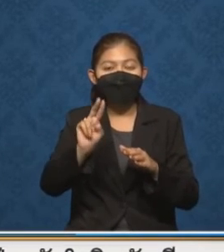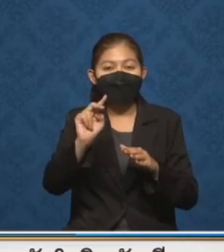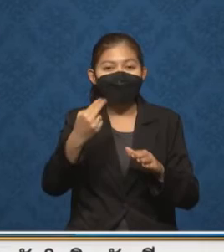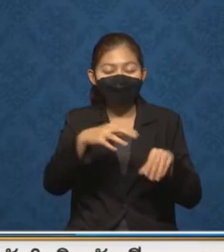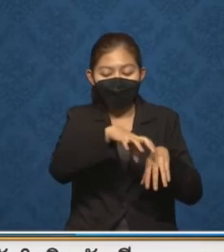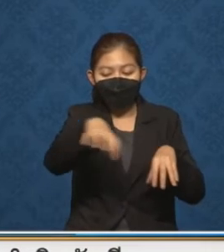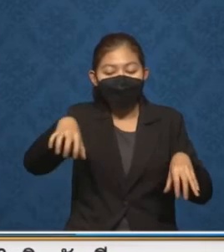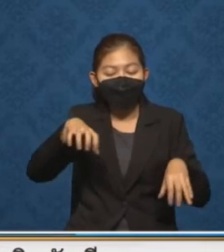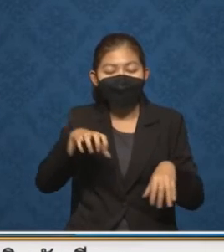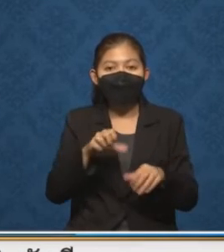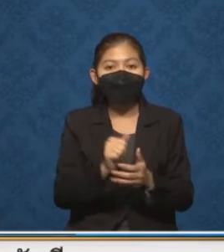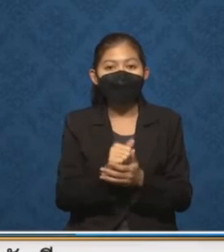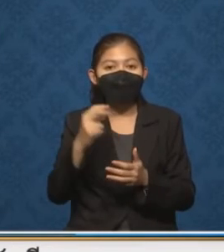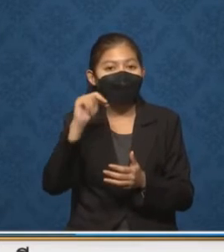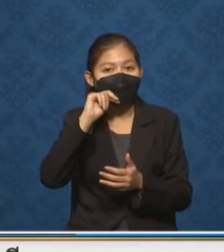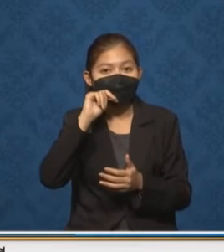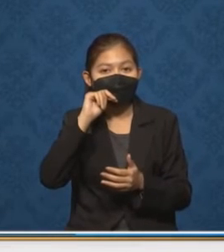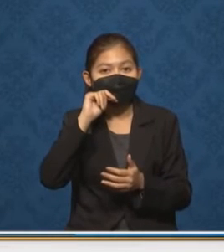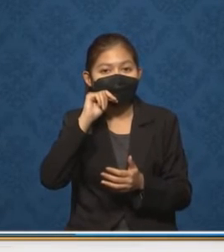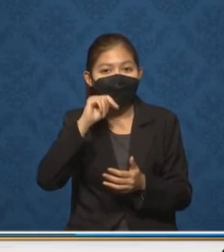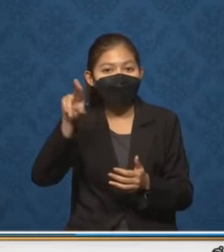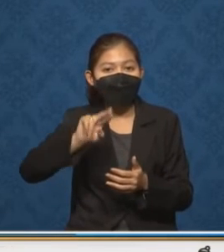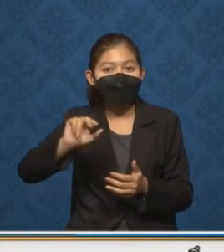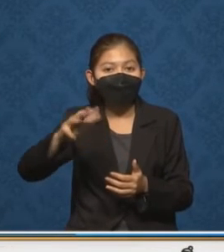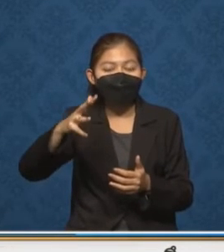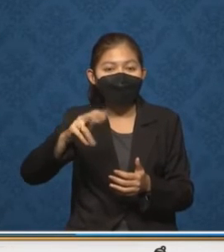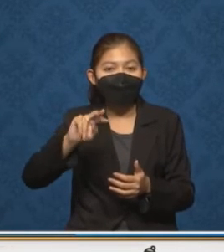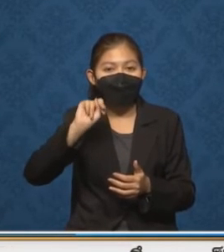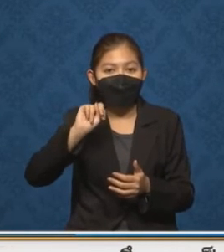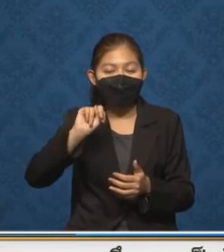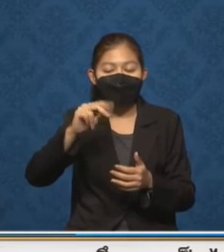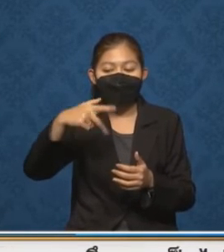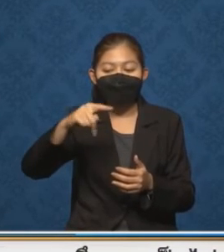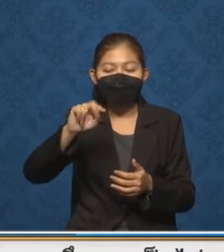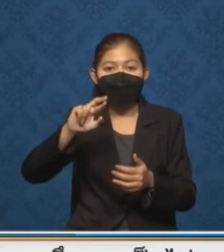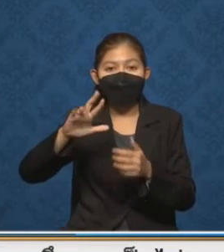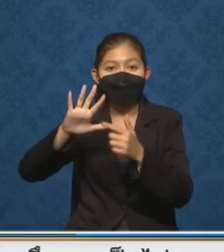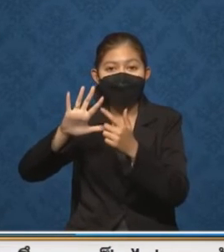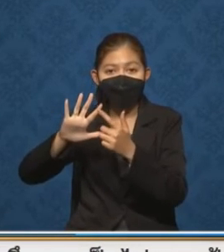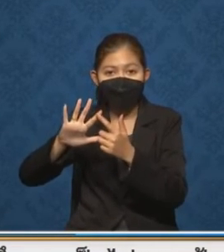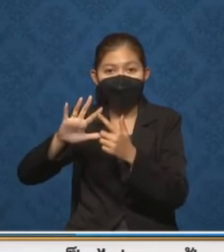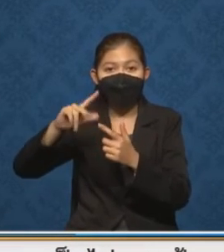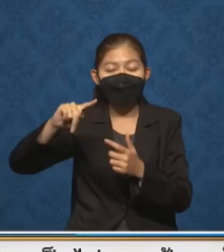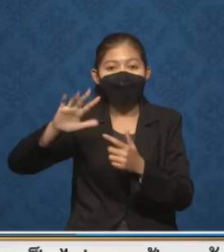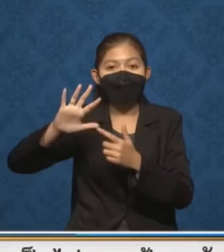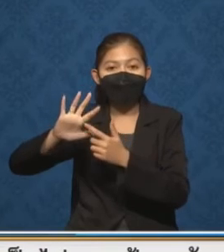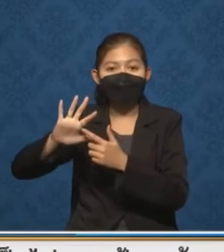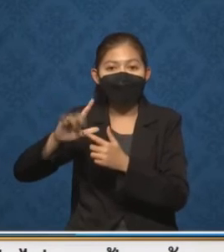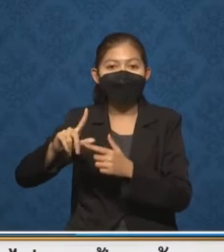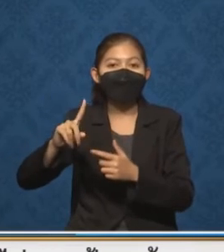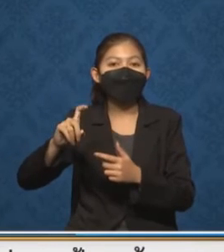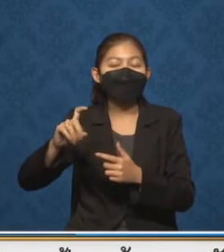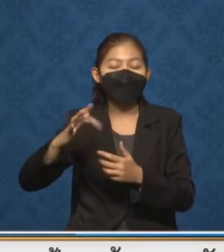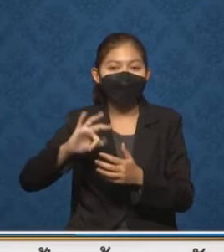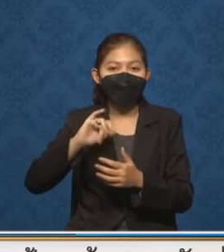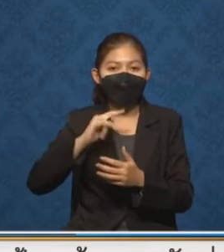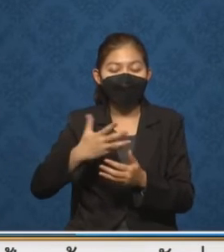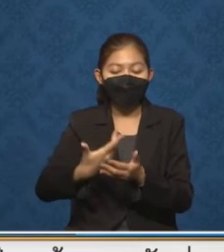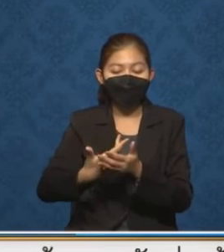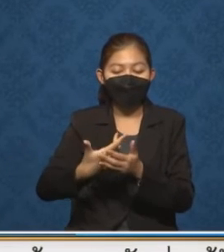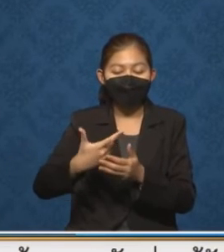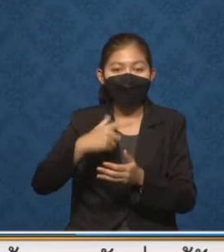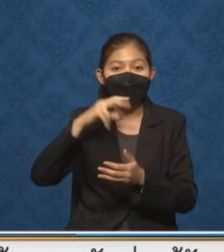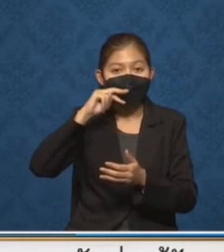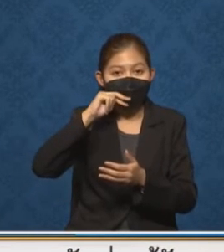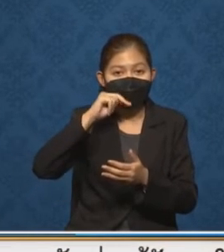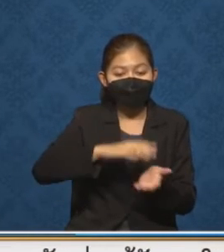ก็คือน้ำประบ้านเอง Nakata Bammah ไดรับก ปมาณจำกด แ่